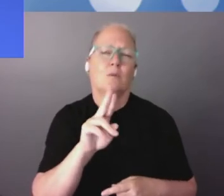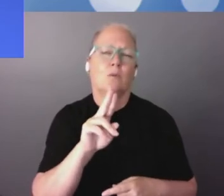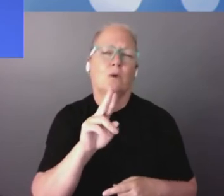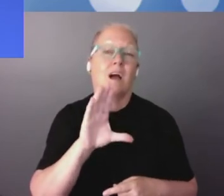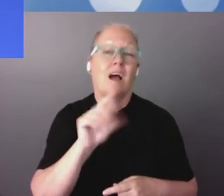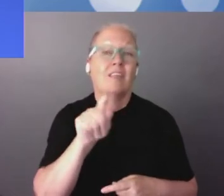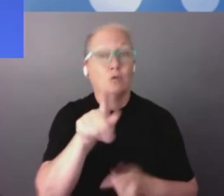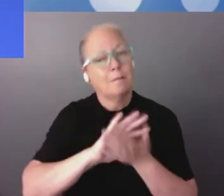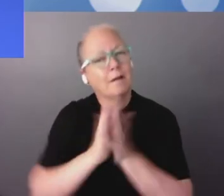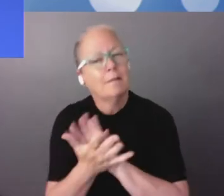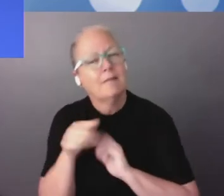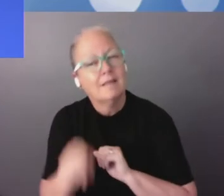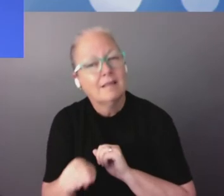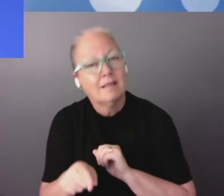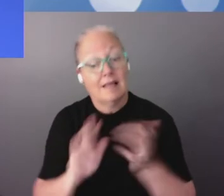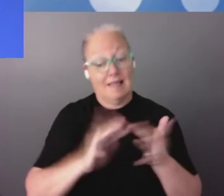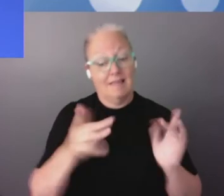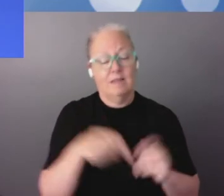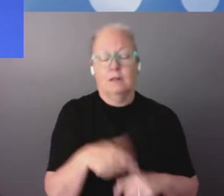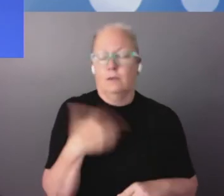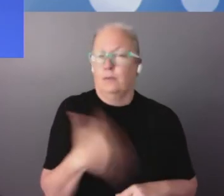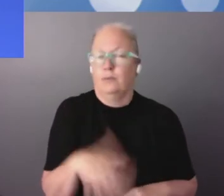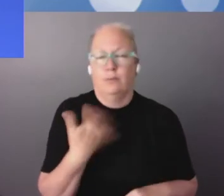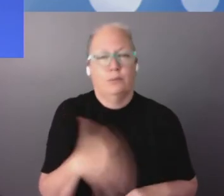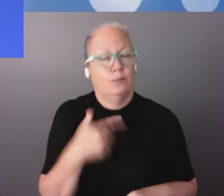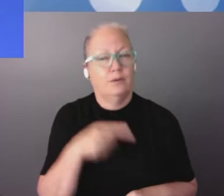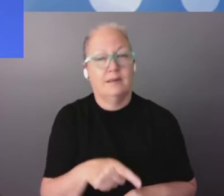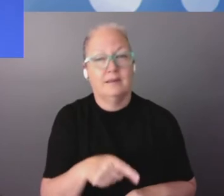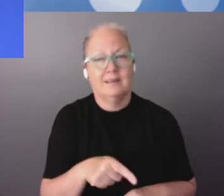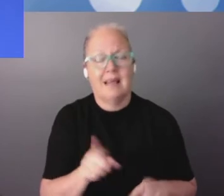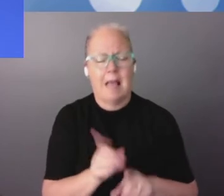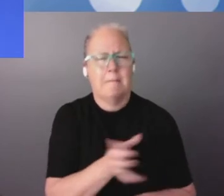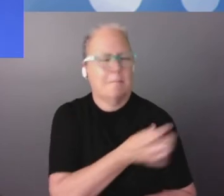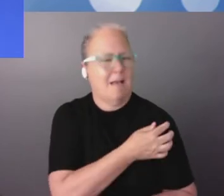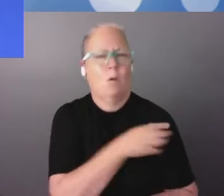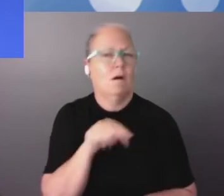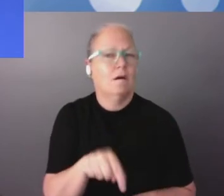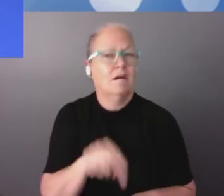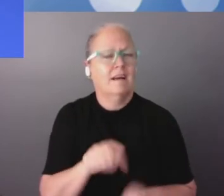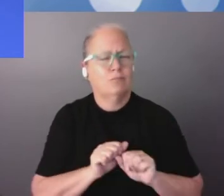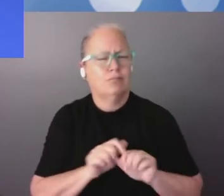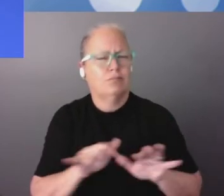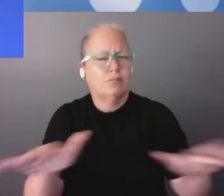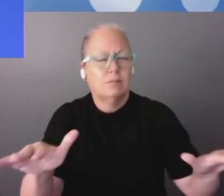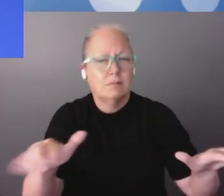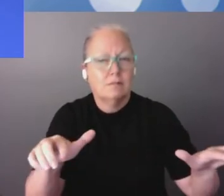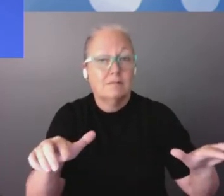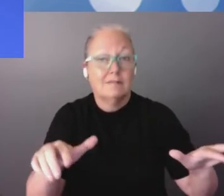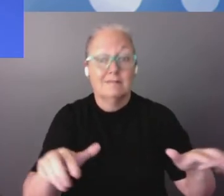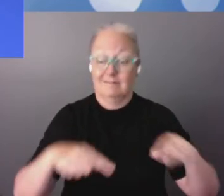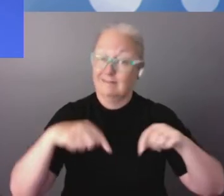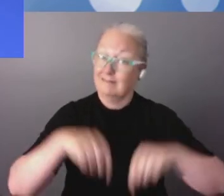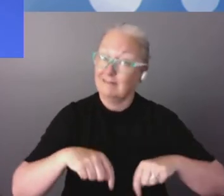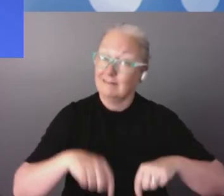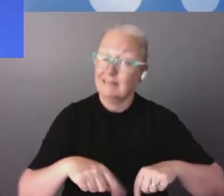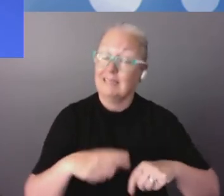quelle arme est l'Internet, combien il est nécessaire d'élaborer aujourd'hui avec l'aide des Nations